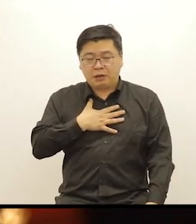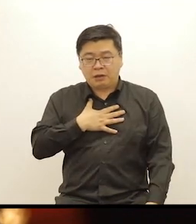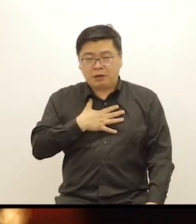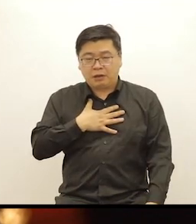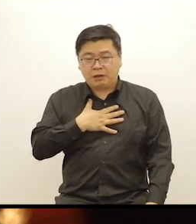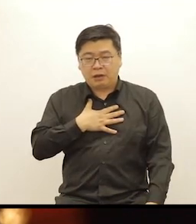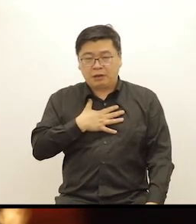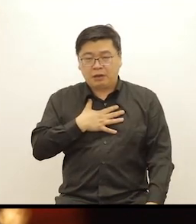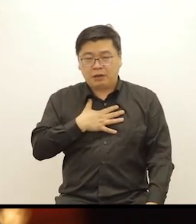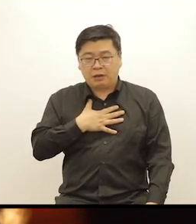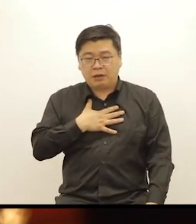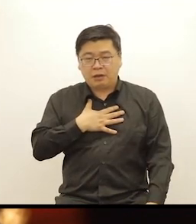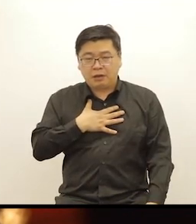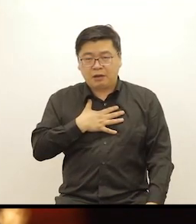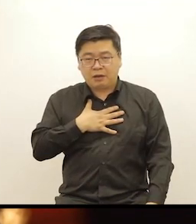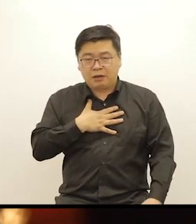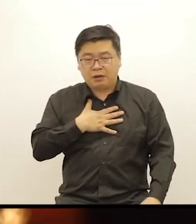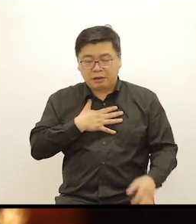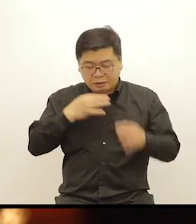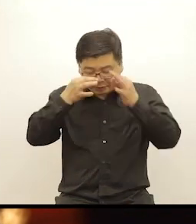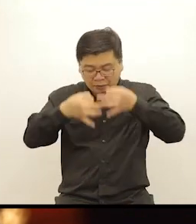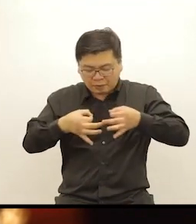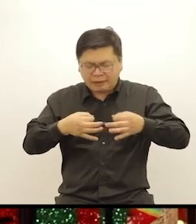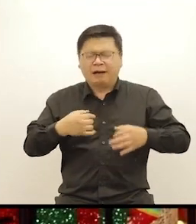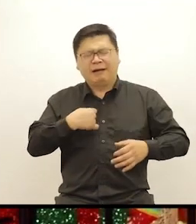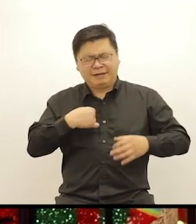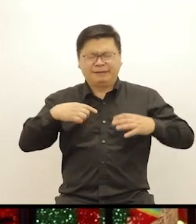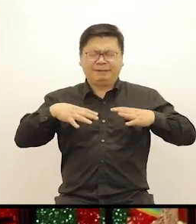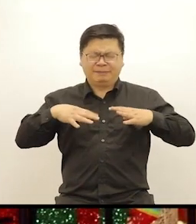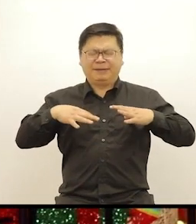해결했다는 게 좀 예, 제 자신이 좀